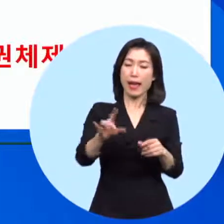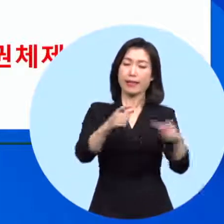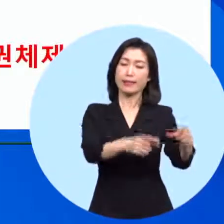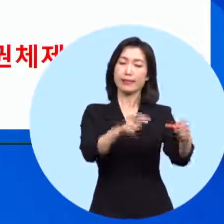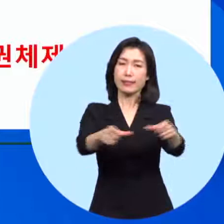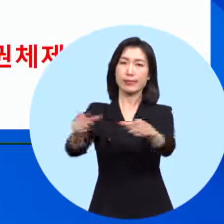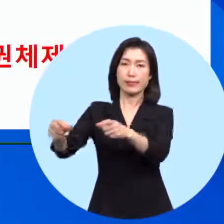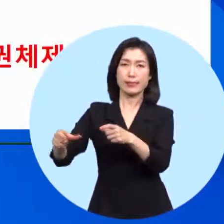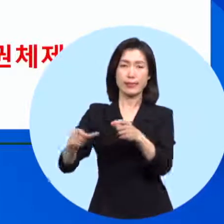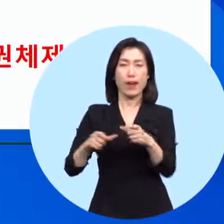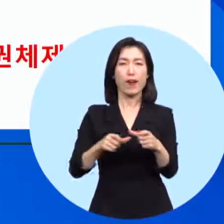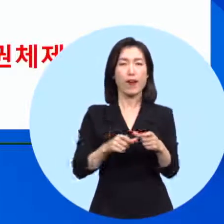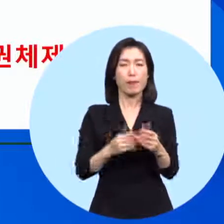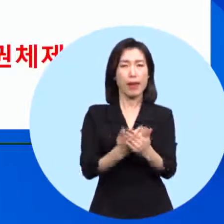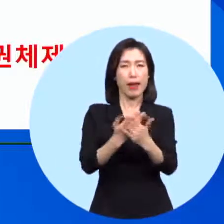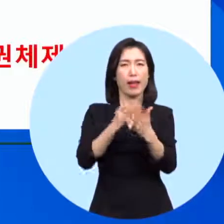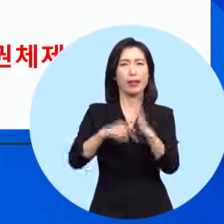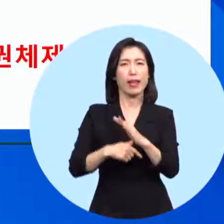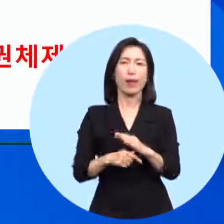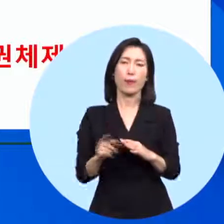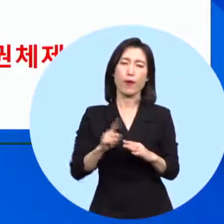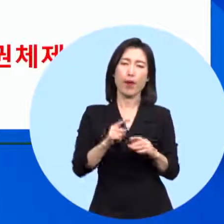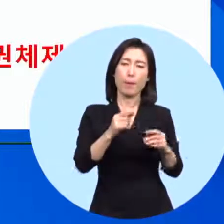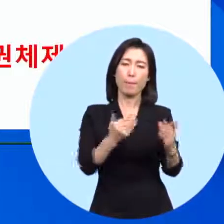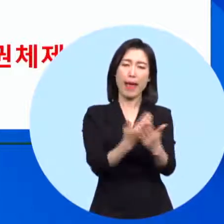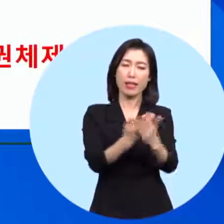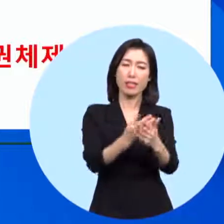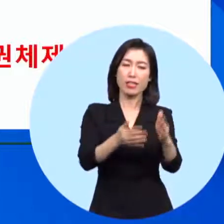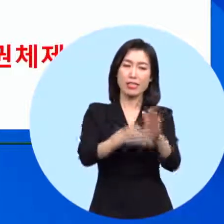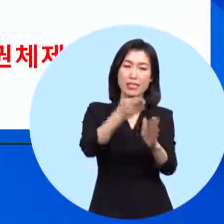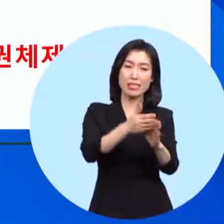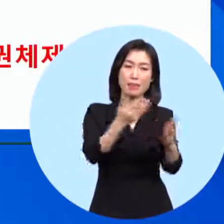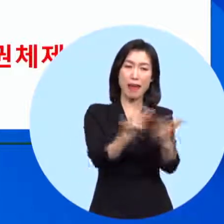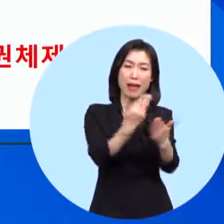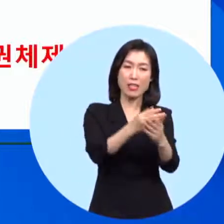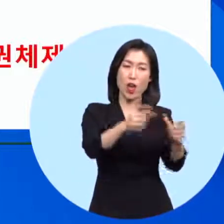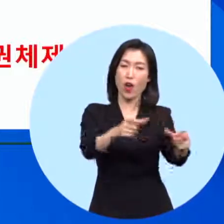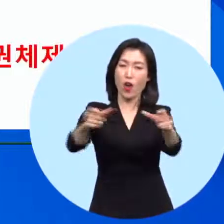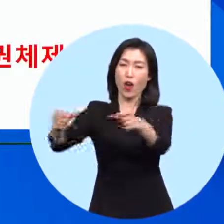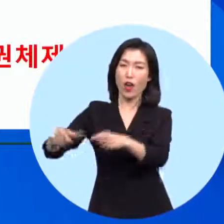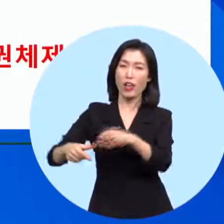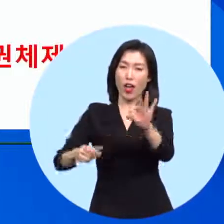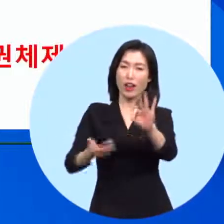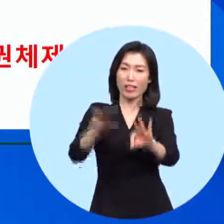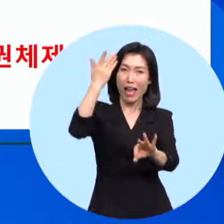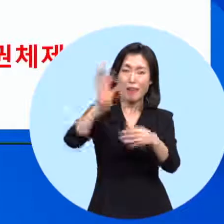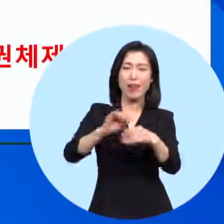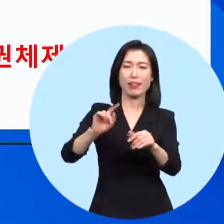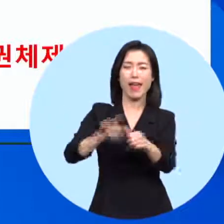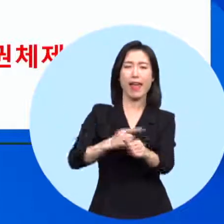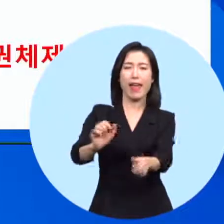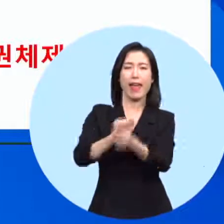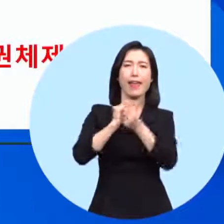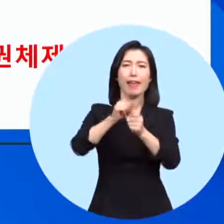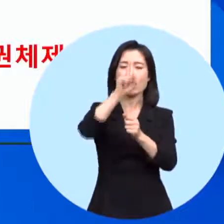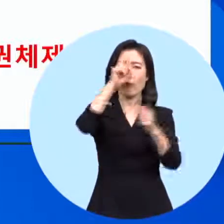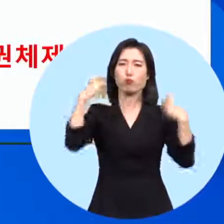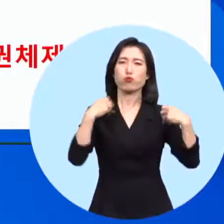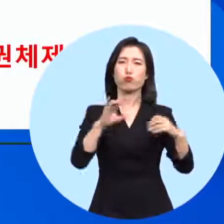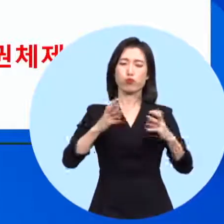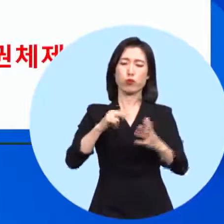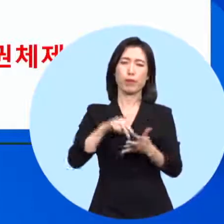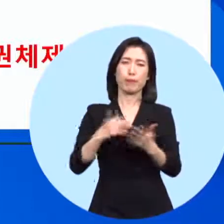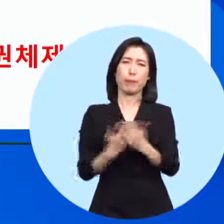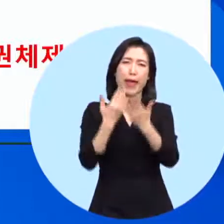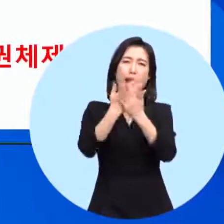발전 성장판을 열게 될 때 우리나라는 새로운 국가 발전을 모색할 수 있지 않겠냐 이런 거고요. 그래서 새로운 국가 발전